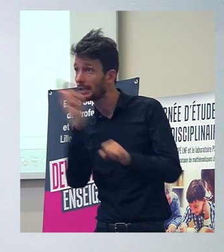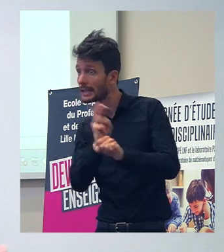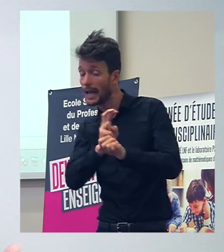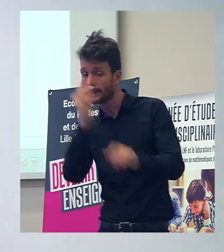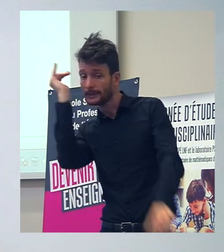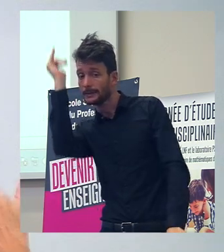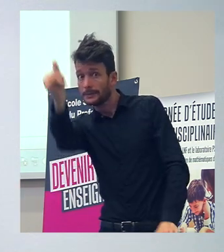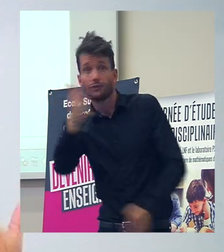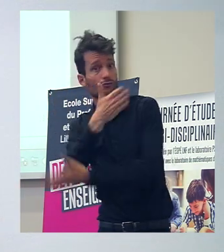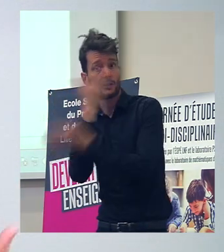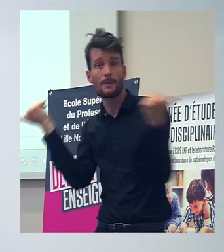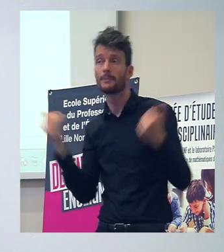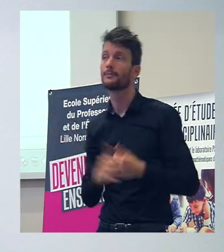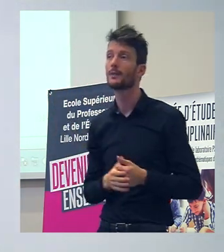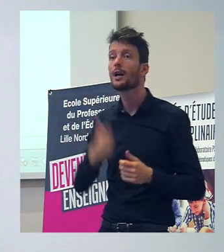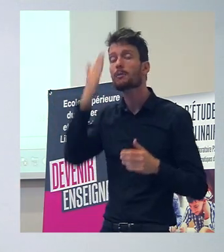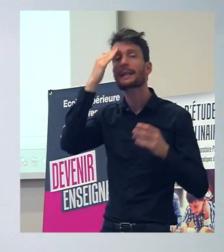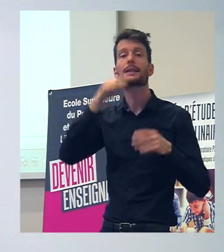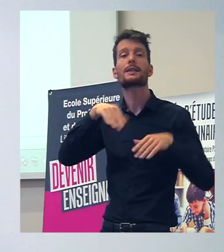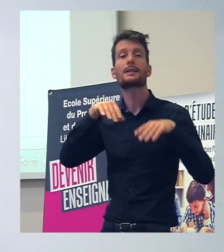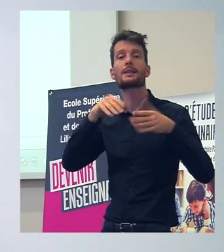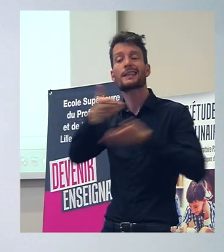temps, hein, si elle n'était pas entretenue.